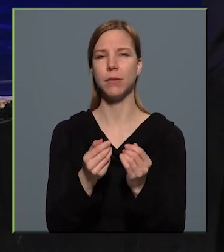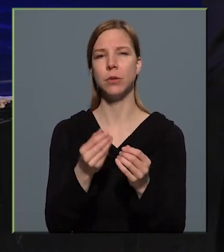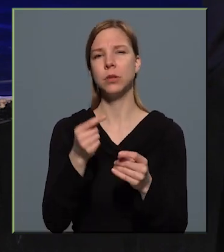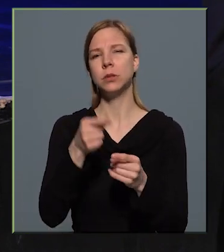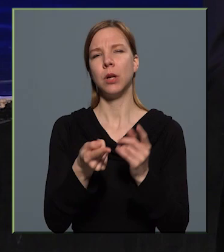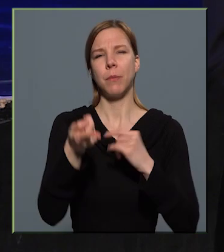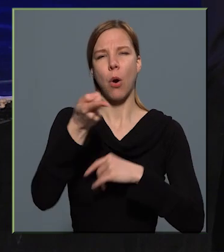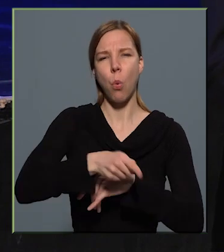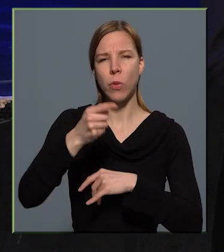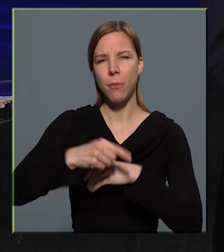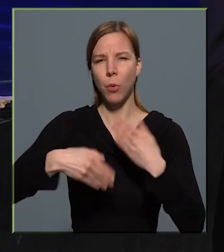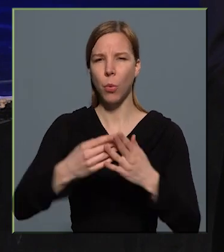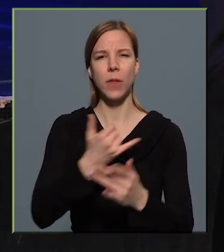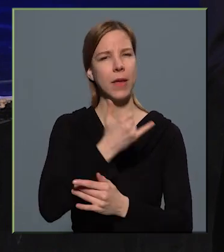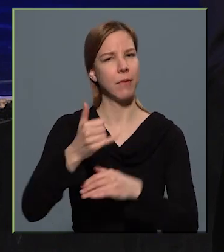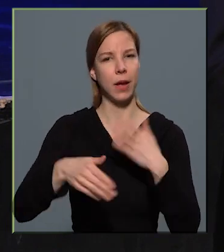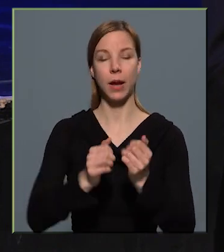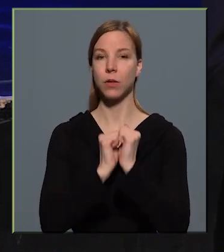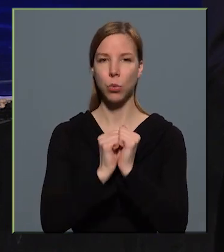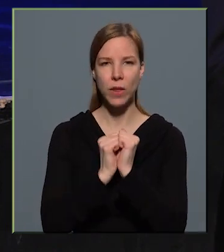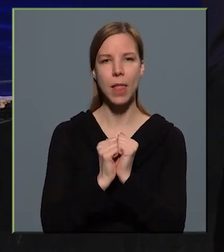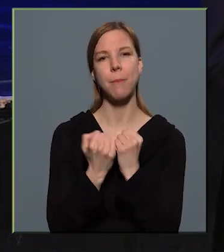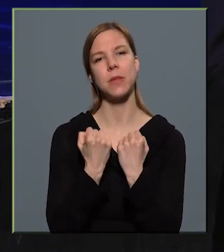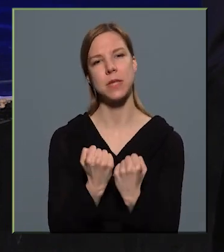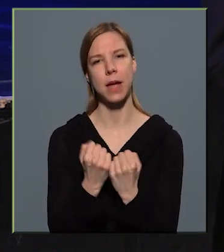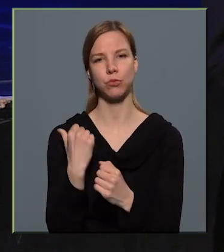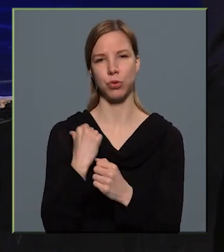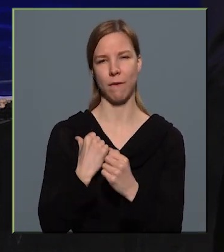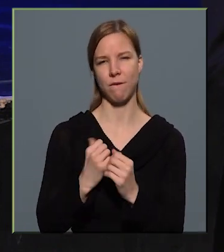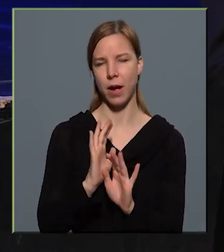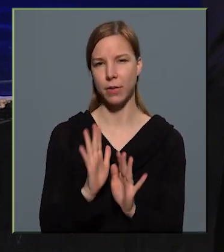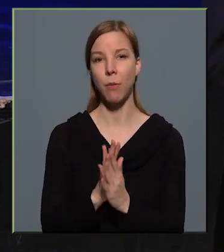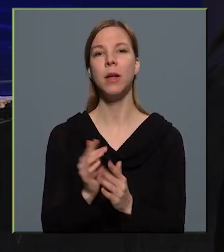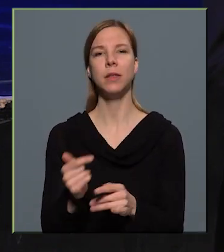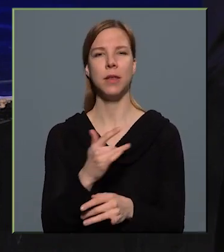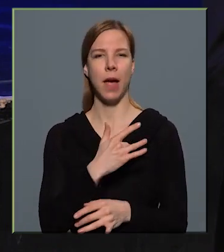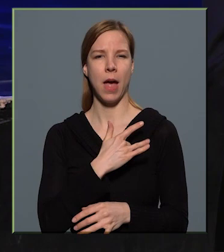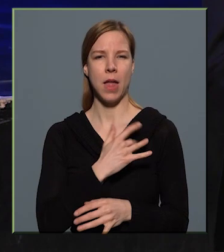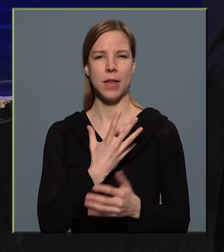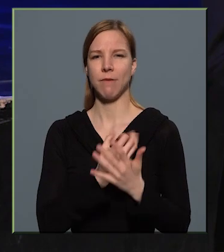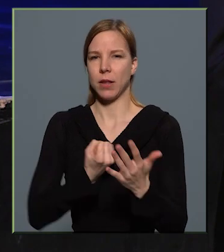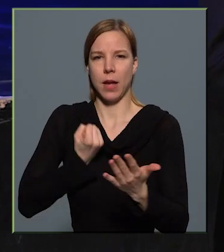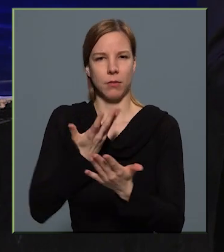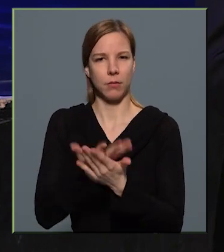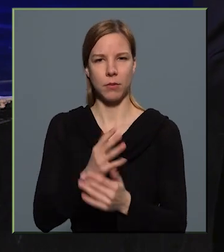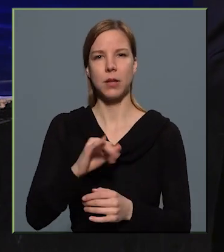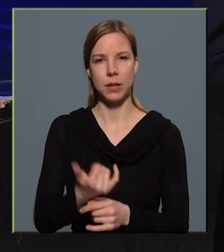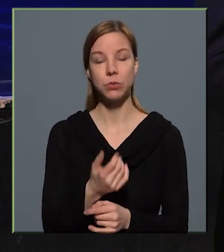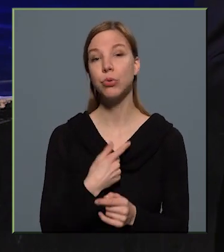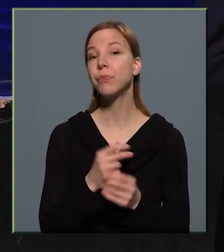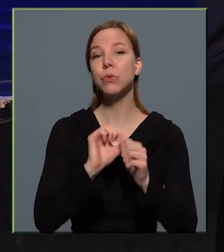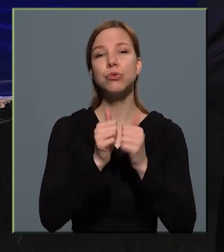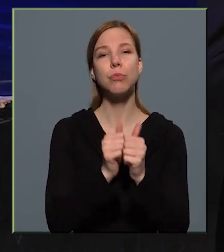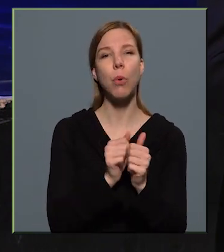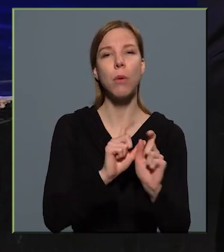küzdelme, nehézsége, fájdalma, de benne van a szívetek, a lelketek is. A sport öröme,